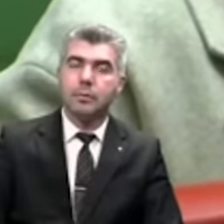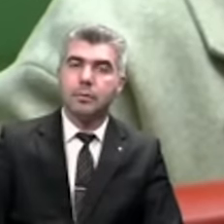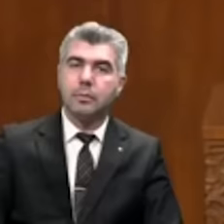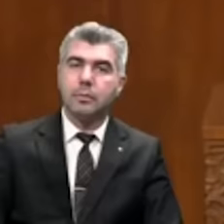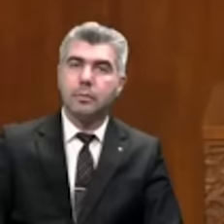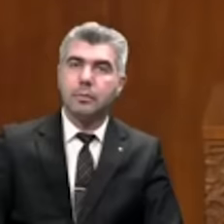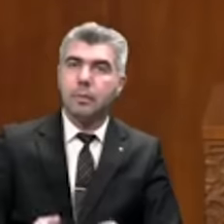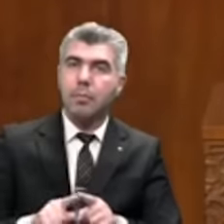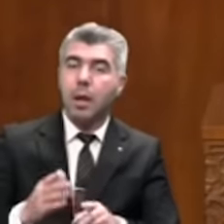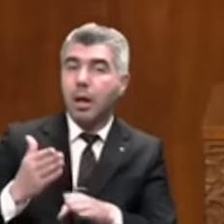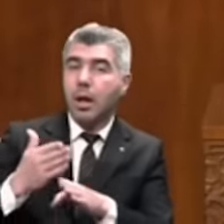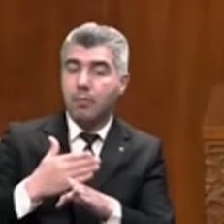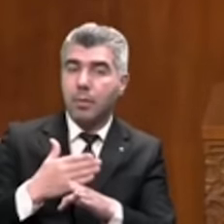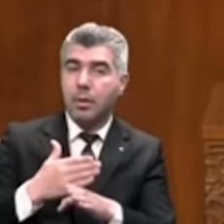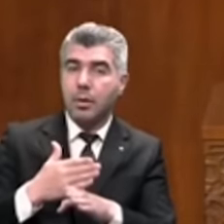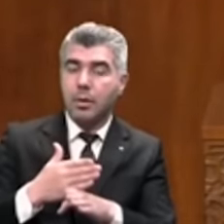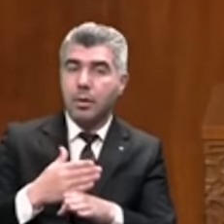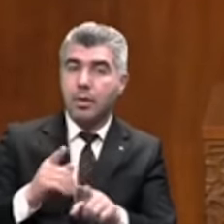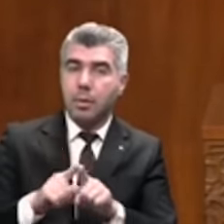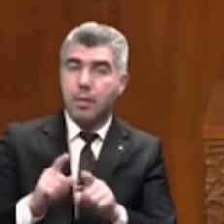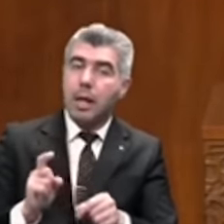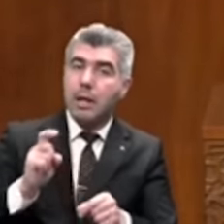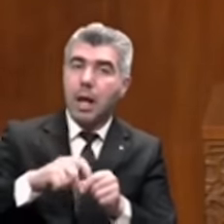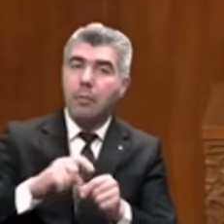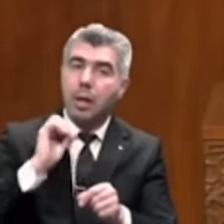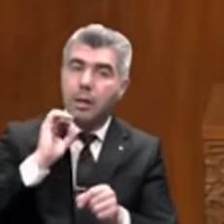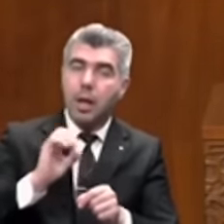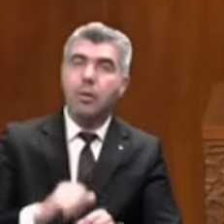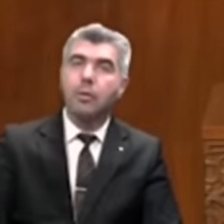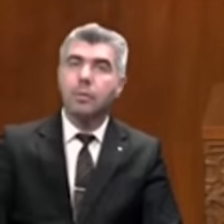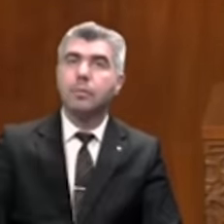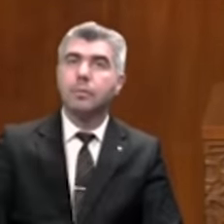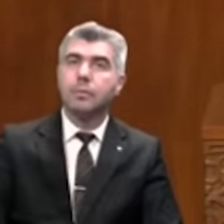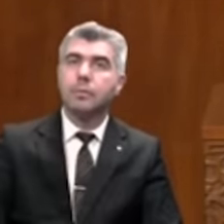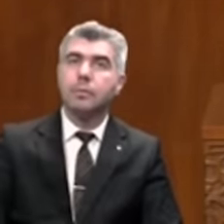والاخ اللي تكلم من اليو ان تي ام ديال النقابه اللي تابعه للبي جي دي،